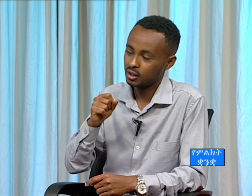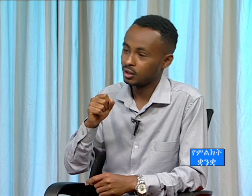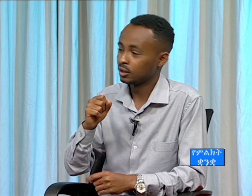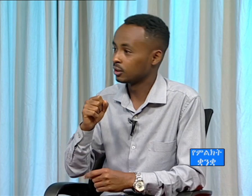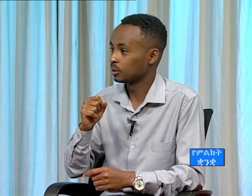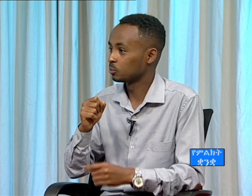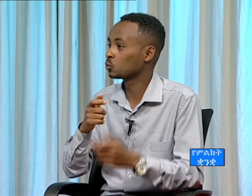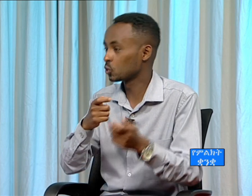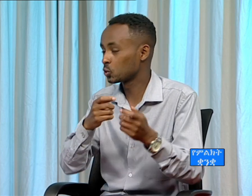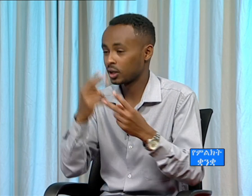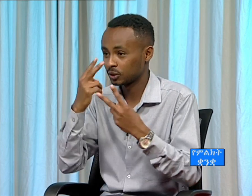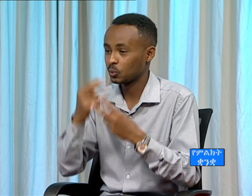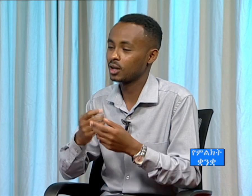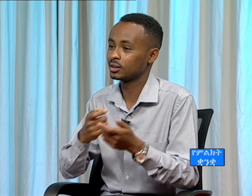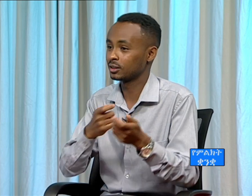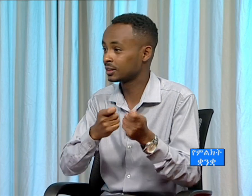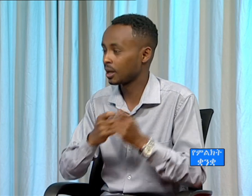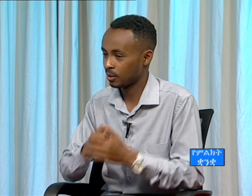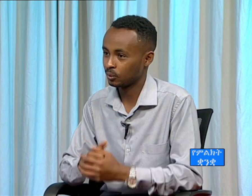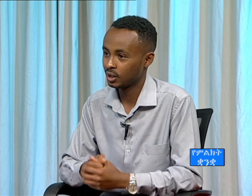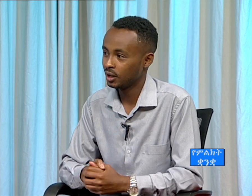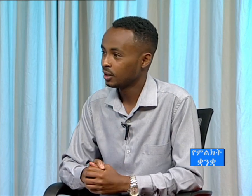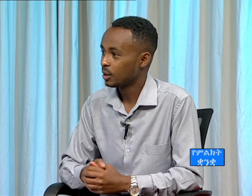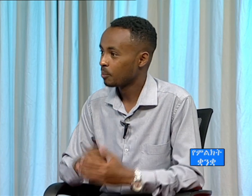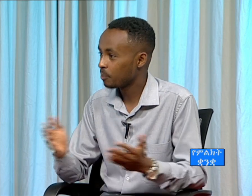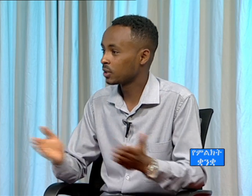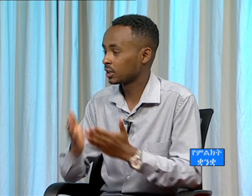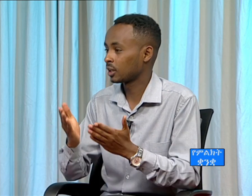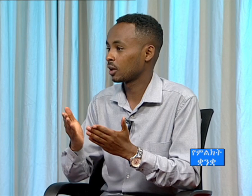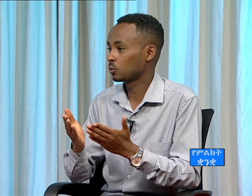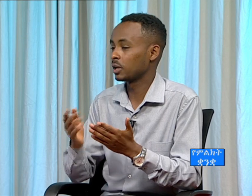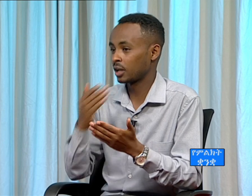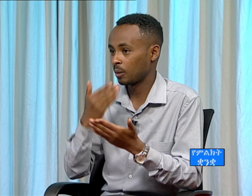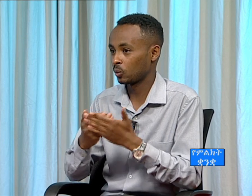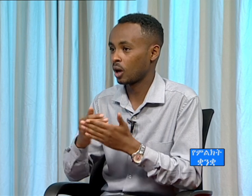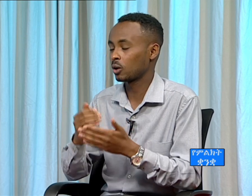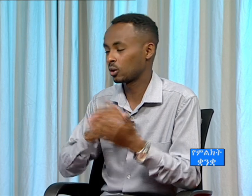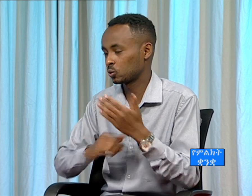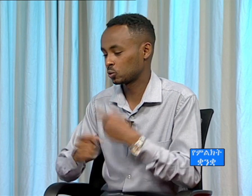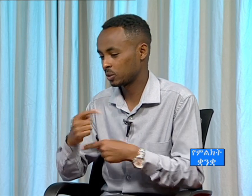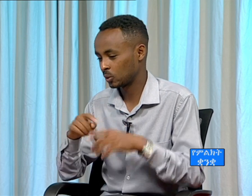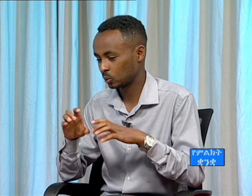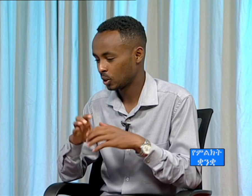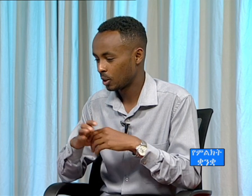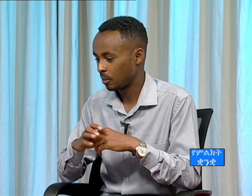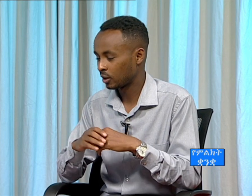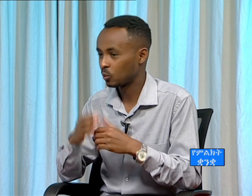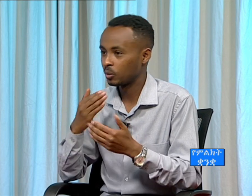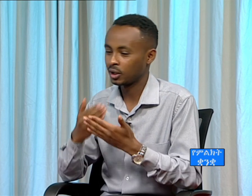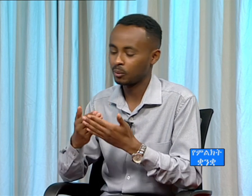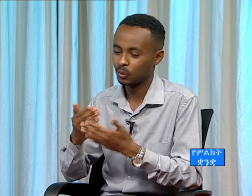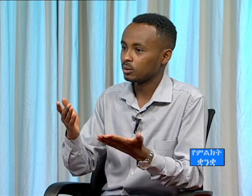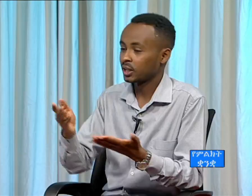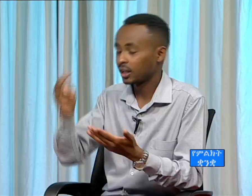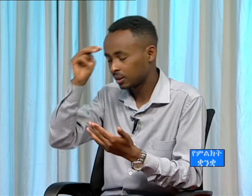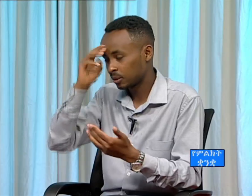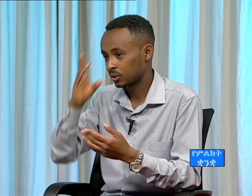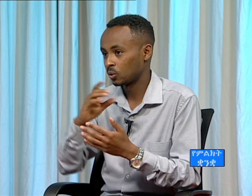ለሙዚቃ ብዙዎቹ አይነ ስውራን ይሳባሉና ማበረታታቱ መልካም ነው። አካል ጉዳተኞች እንዲመጡ ማድረጉ